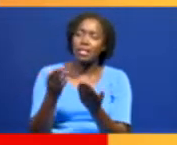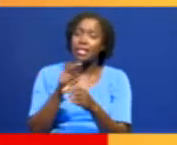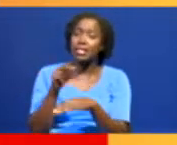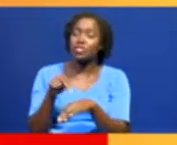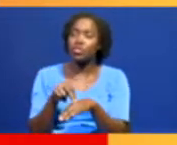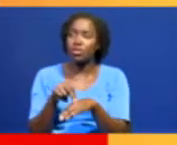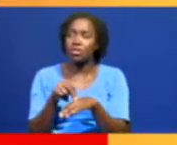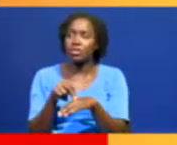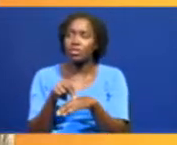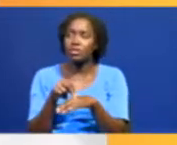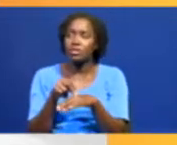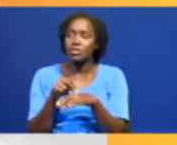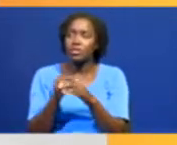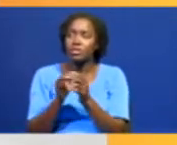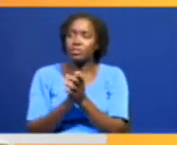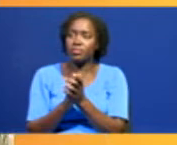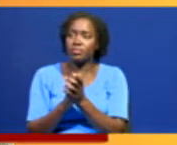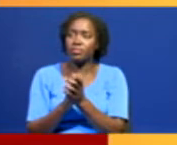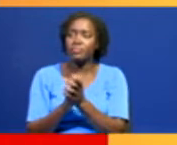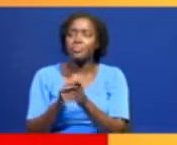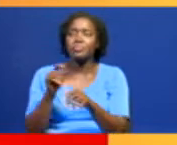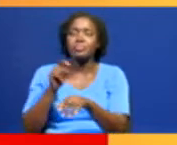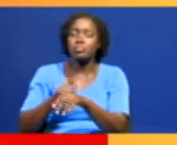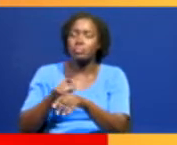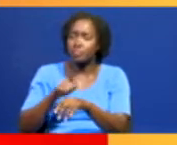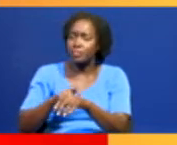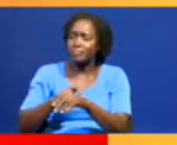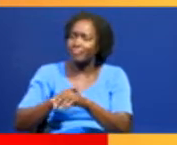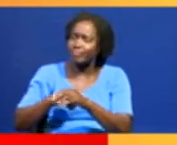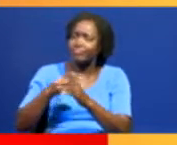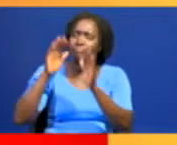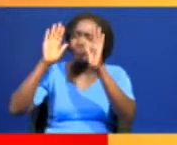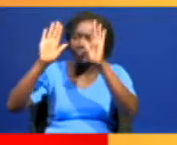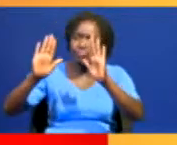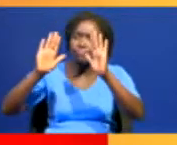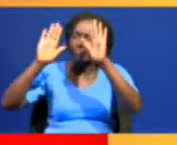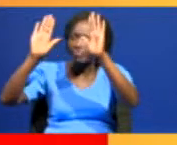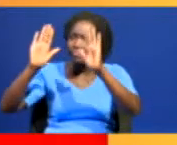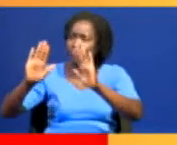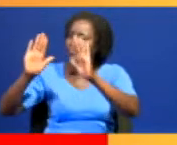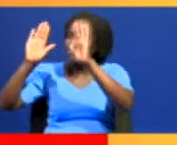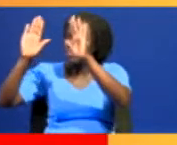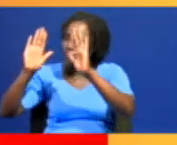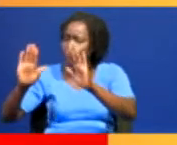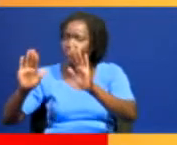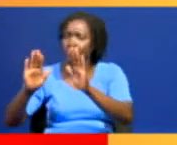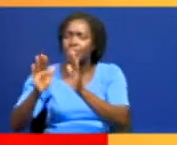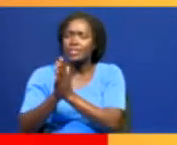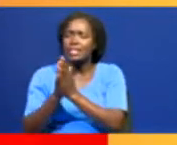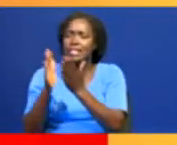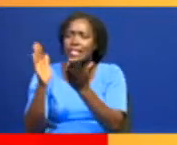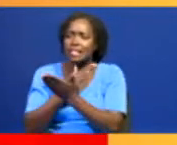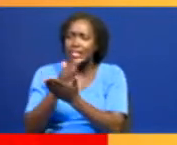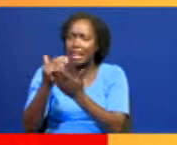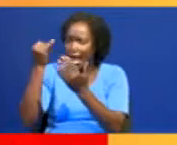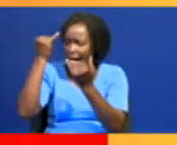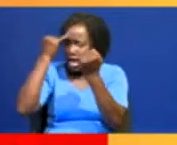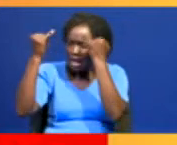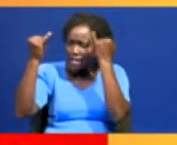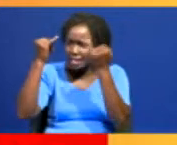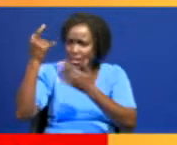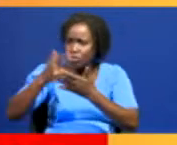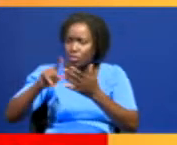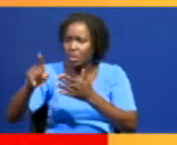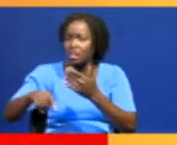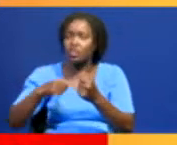national, wote walipokuwa naomba kura kutoka kwa raia, walikuwa nawapatia mawazo yao, mambo ambayo yanatakana